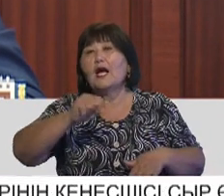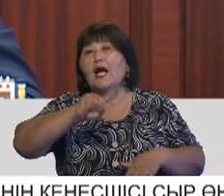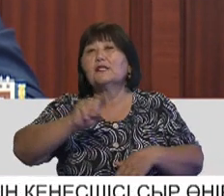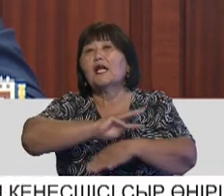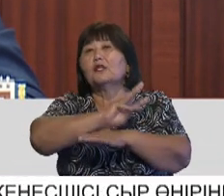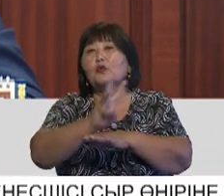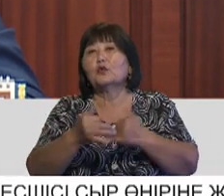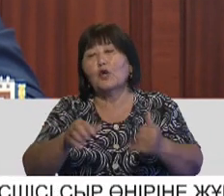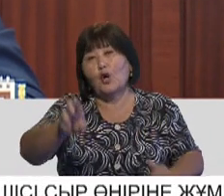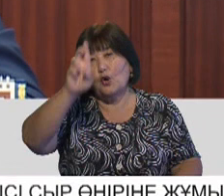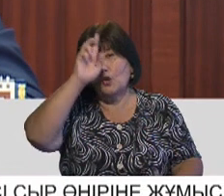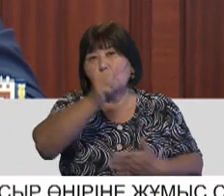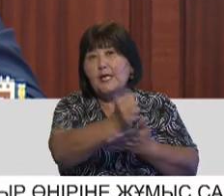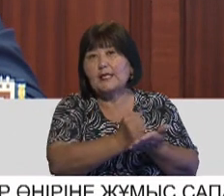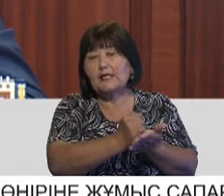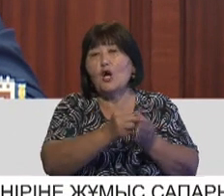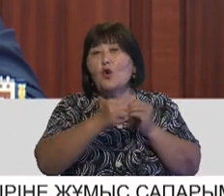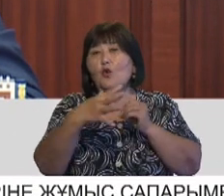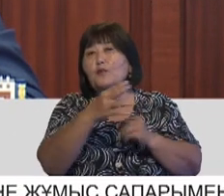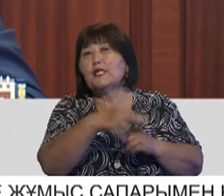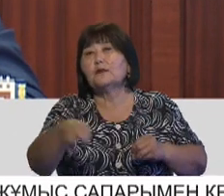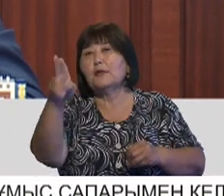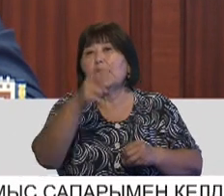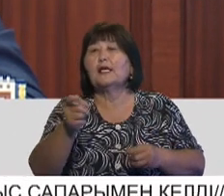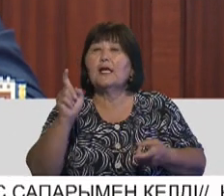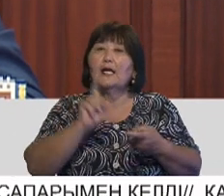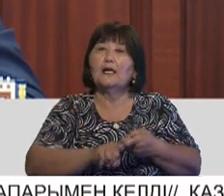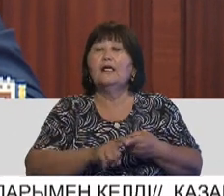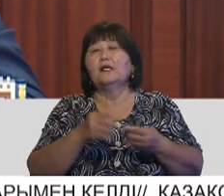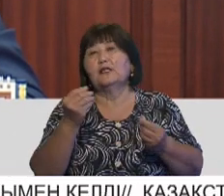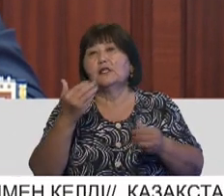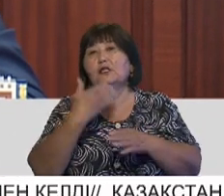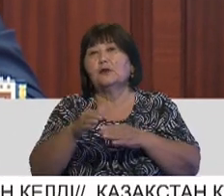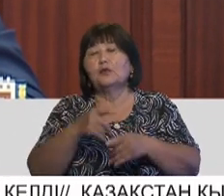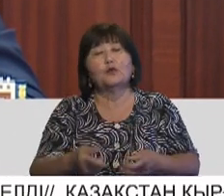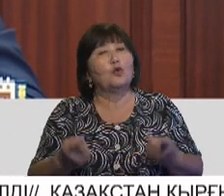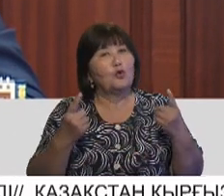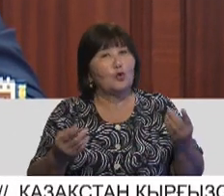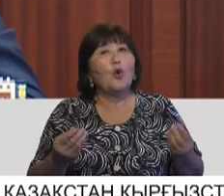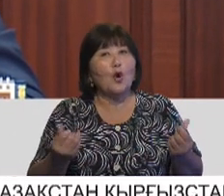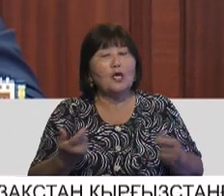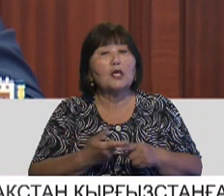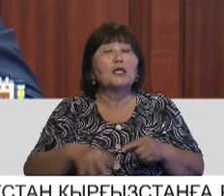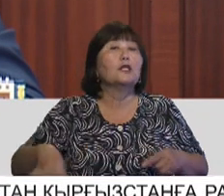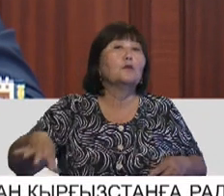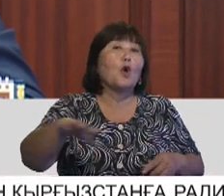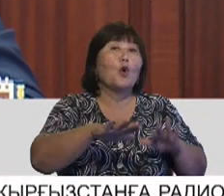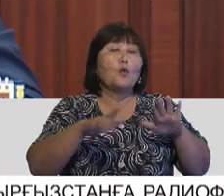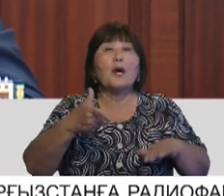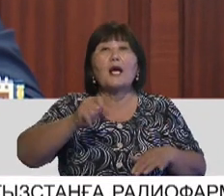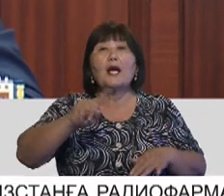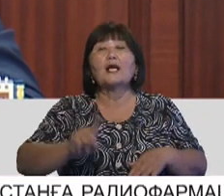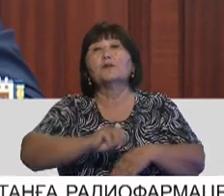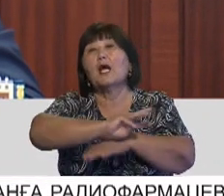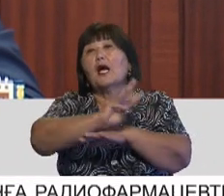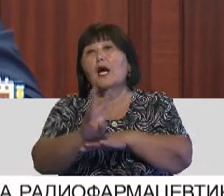газдандыруға үкімет резервінен 15 миллиардқа жуық қаражат бөлінді. Өте үлкен қаражат. Жалпы өңірді газбен